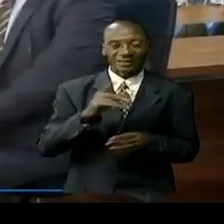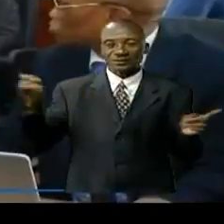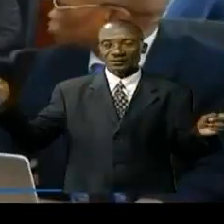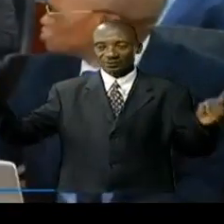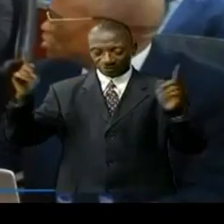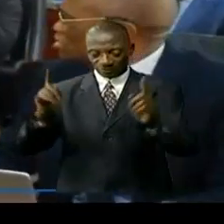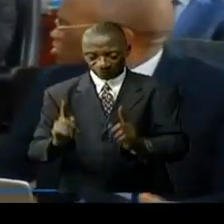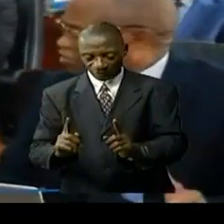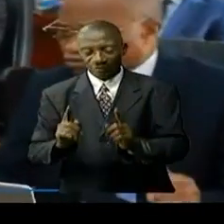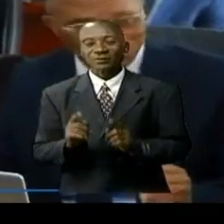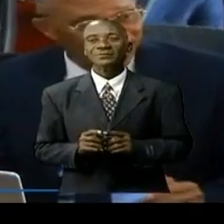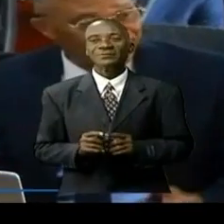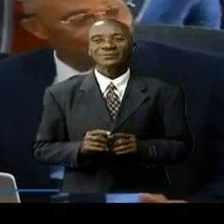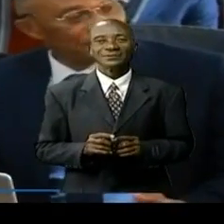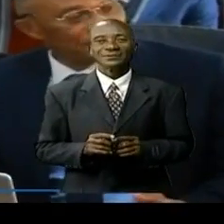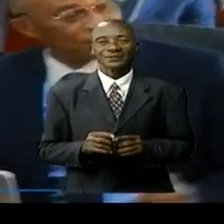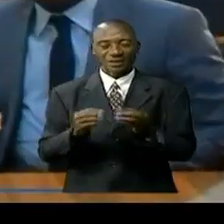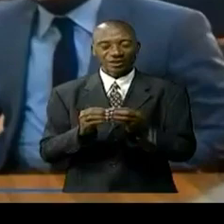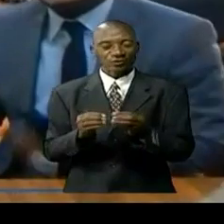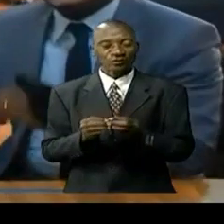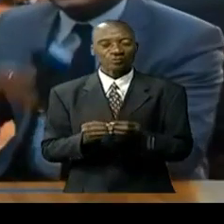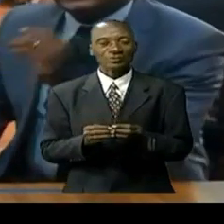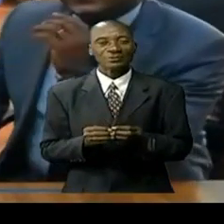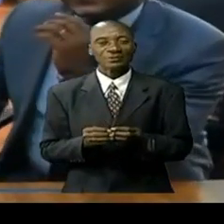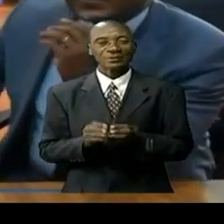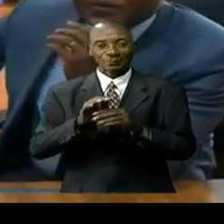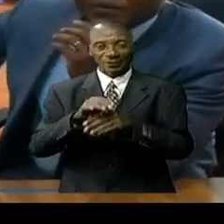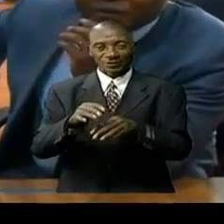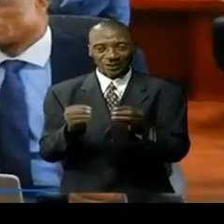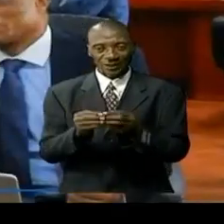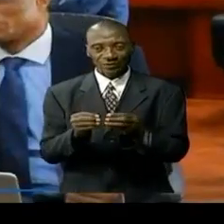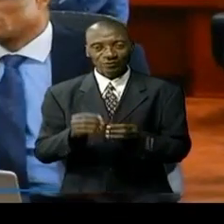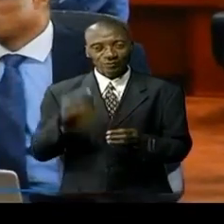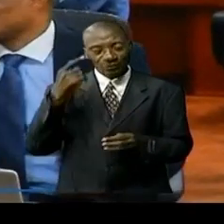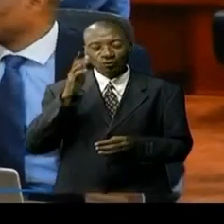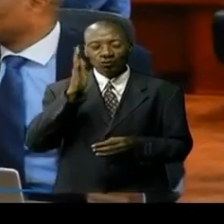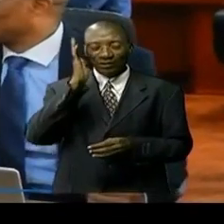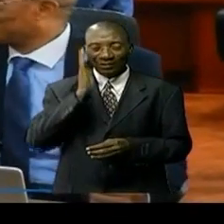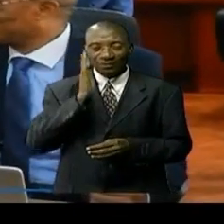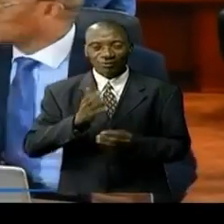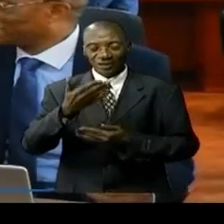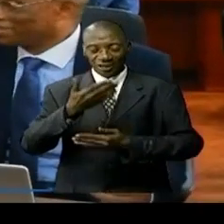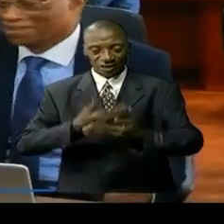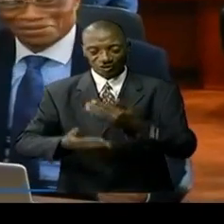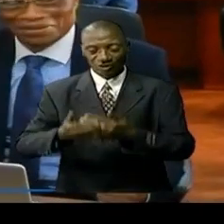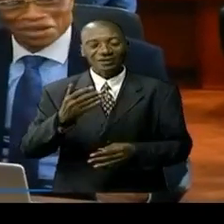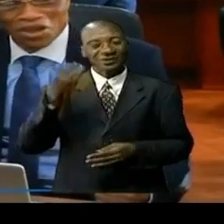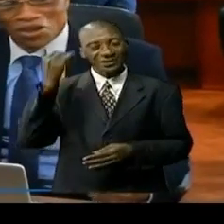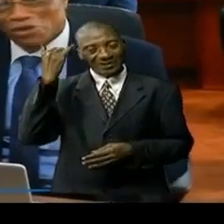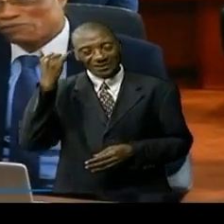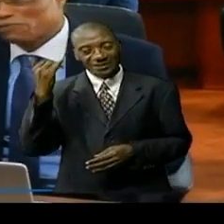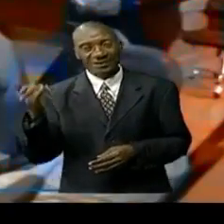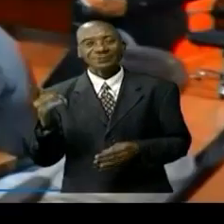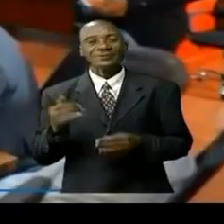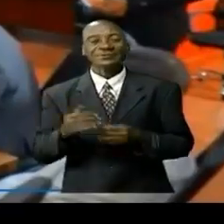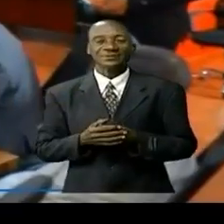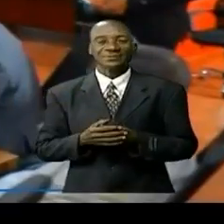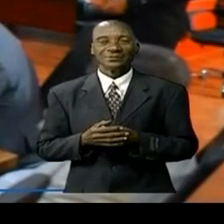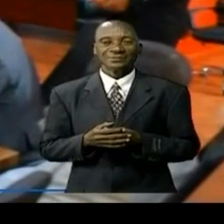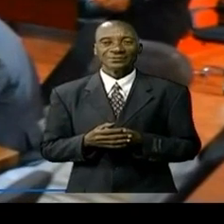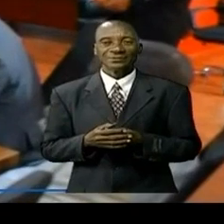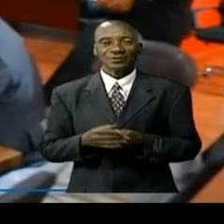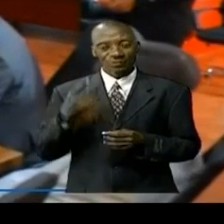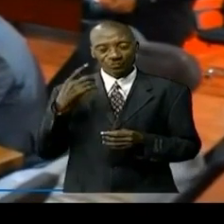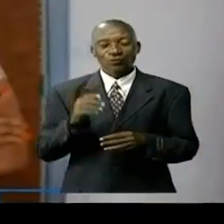docteur Jean-Marie Kaimbentumba, recteur de l'UNIKIN à Akéine, son collègue de l'AUF, chaleureusement devant les